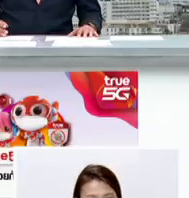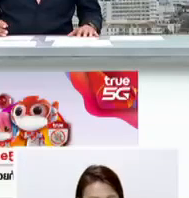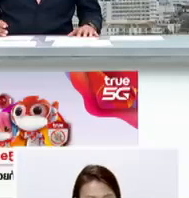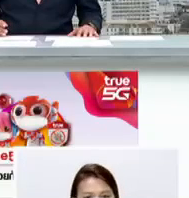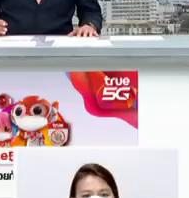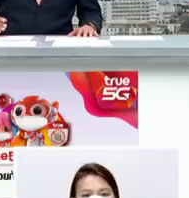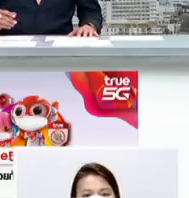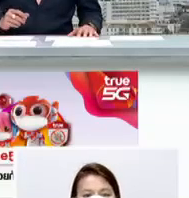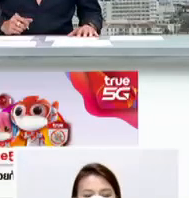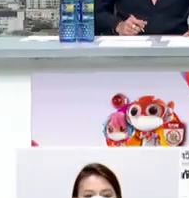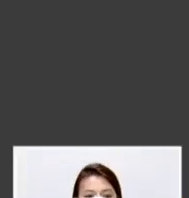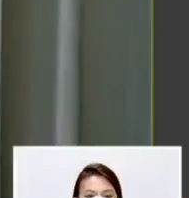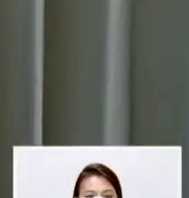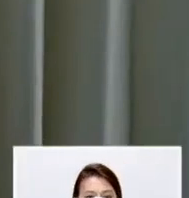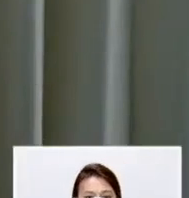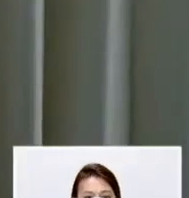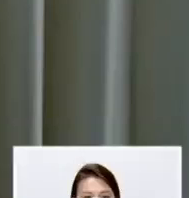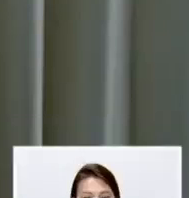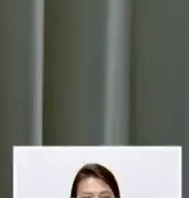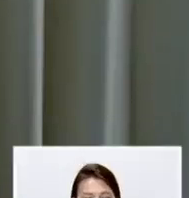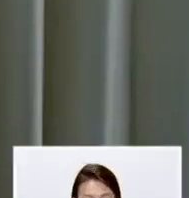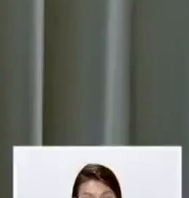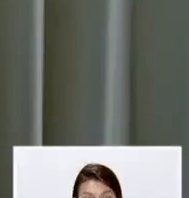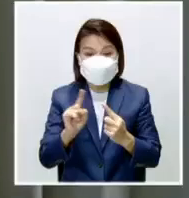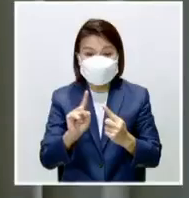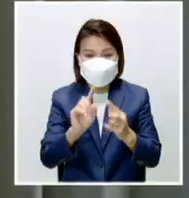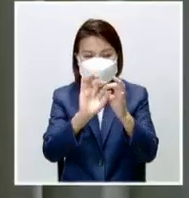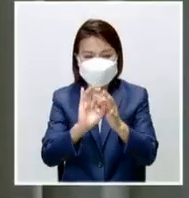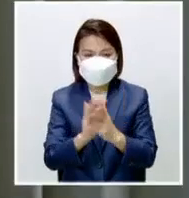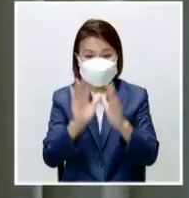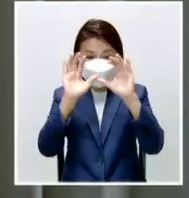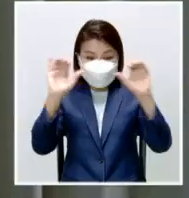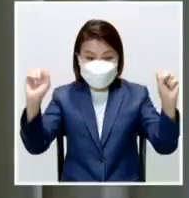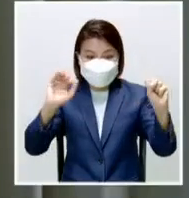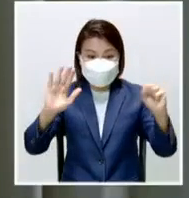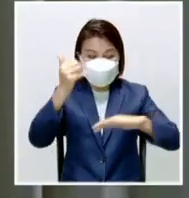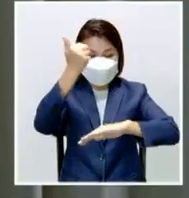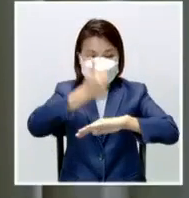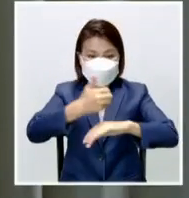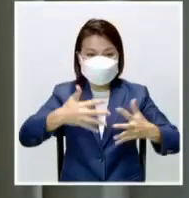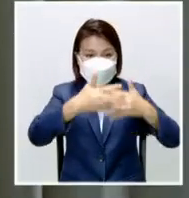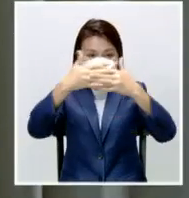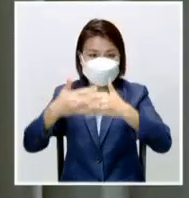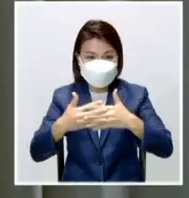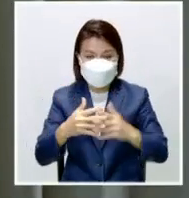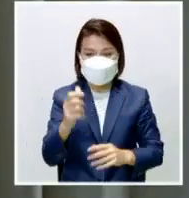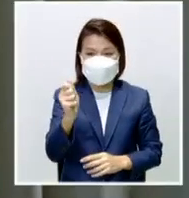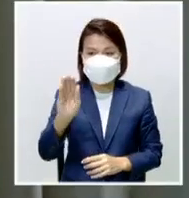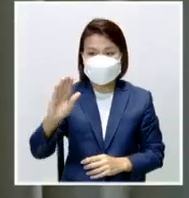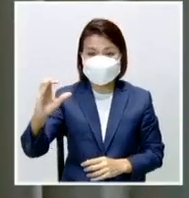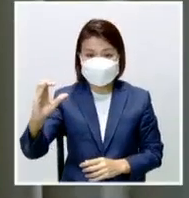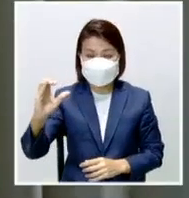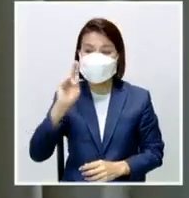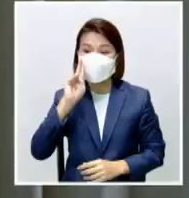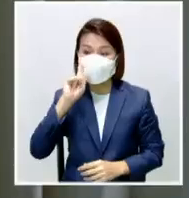เชิญค่ะ เชิญครับ ประธานาธิบดีโจไบเดนผู้นำสหรัฐให้สัมภาษณ์กับ ABC News นะคะเป็นการสัมภาษณ์พิเศ